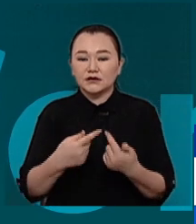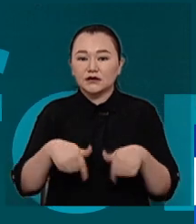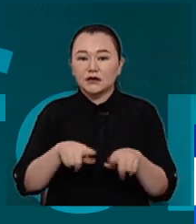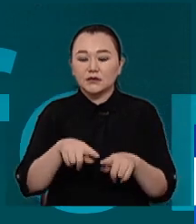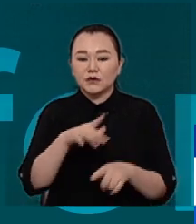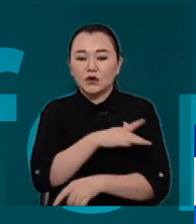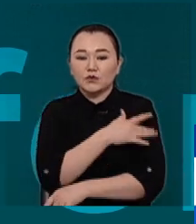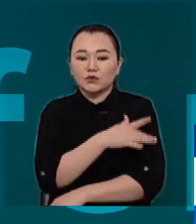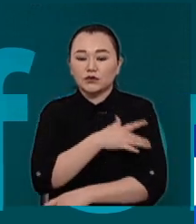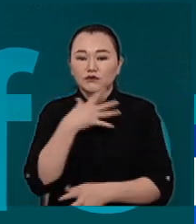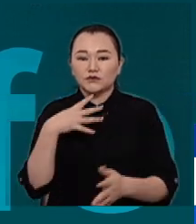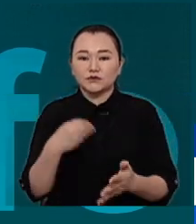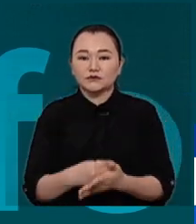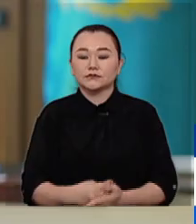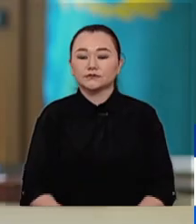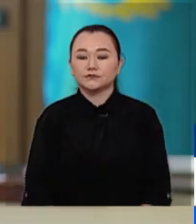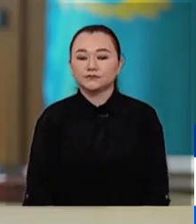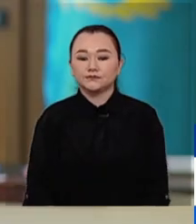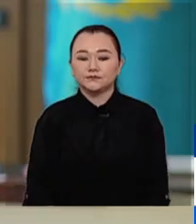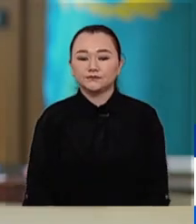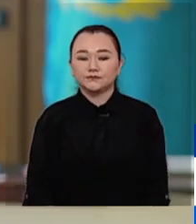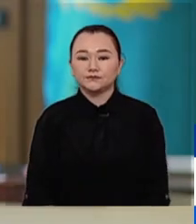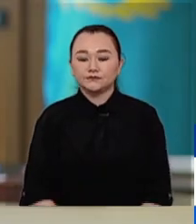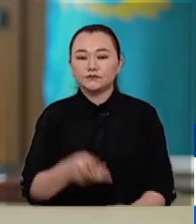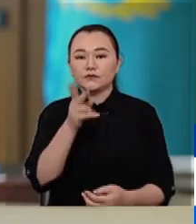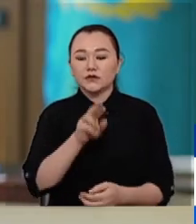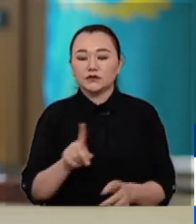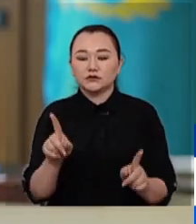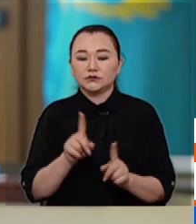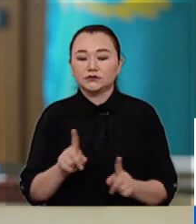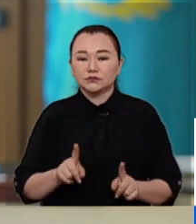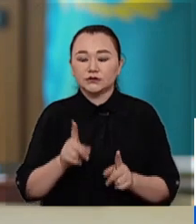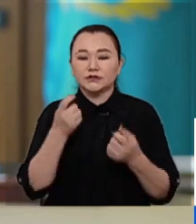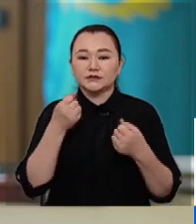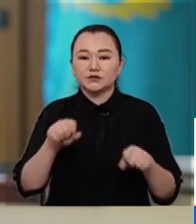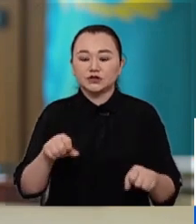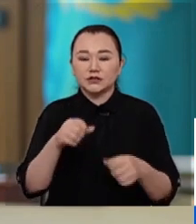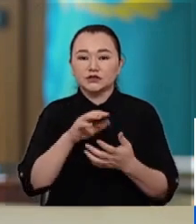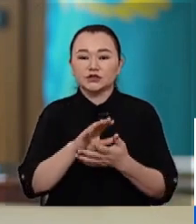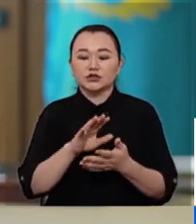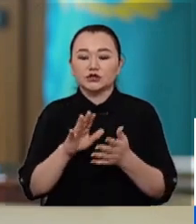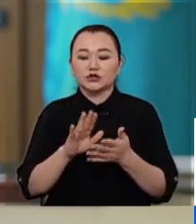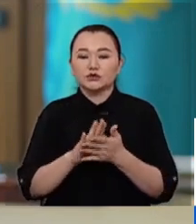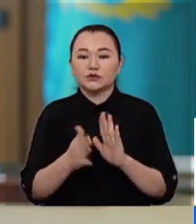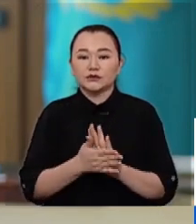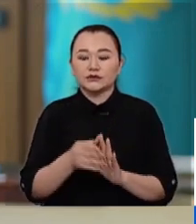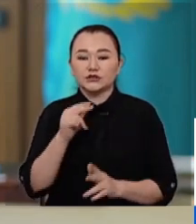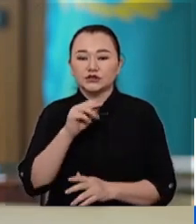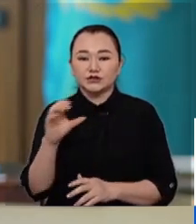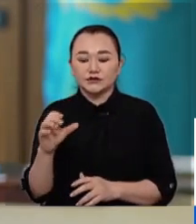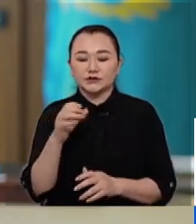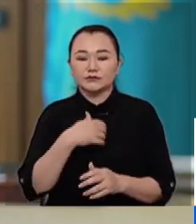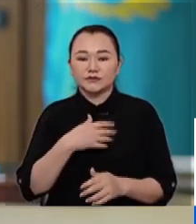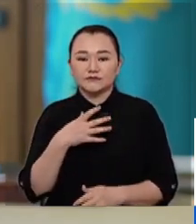в коммунальную собственность. Для того, чтобы избежать чрезвычайной ситуации, мы